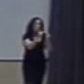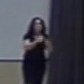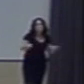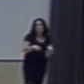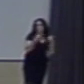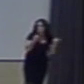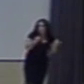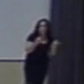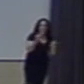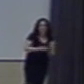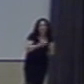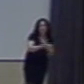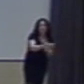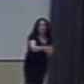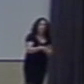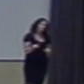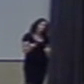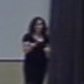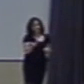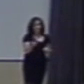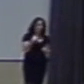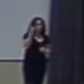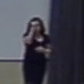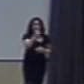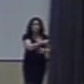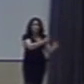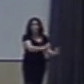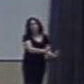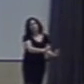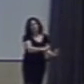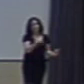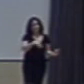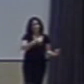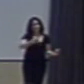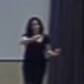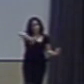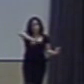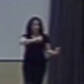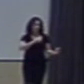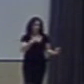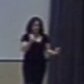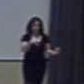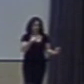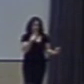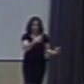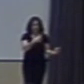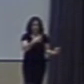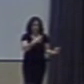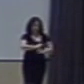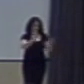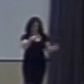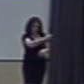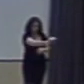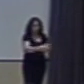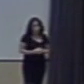format. Jo crec que això sí que ens hem de negar, saps, això. No?